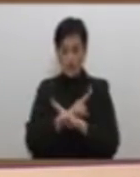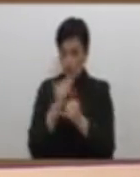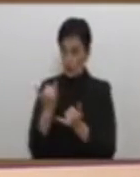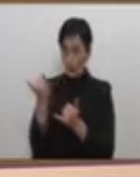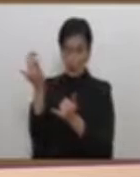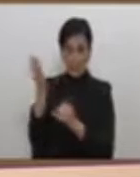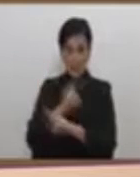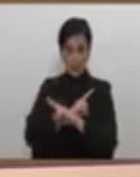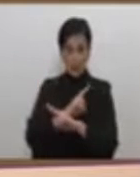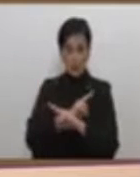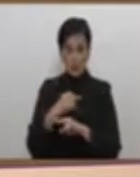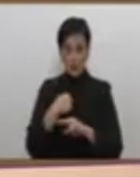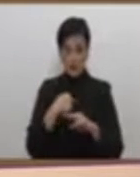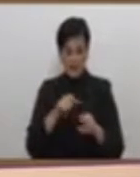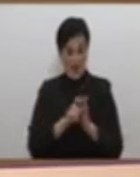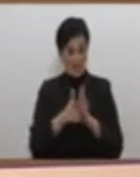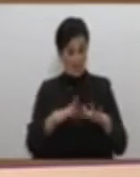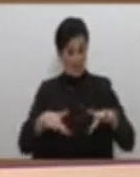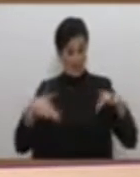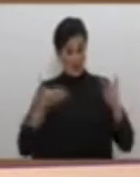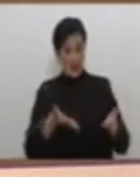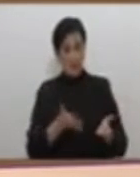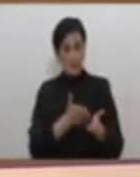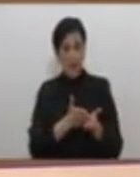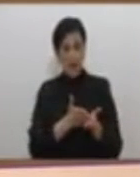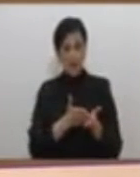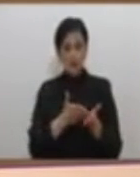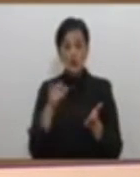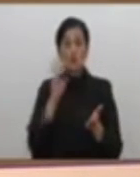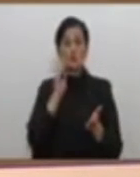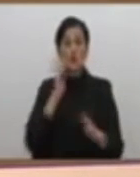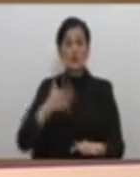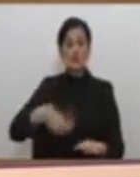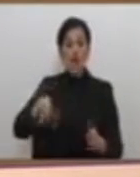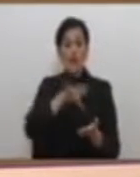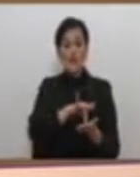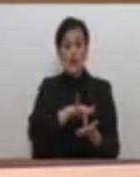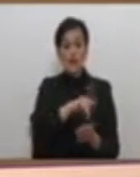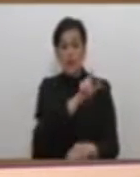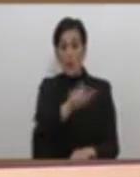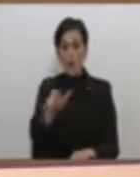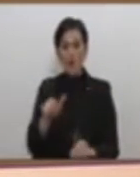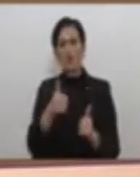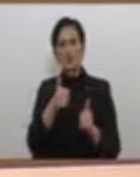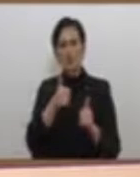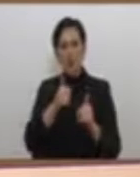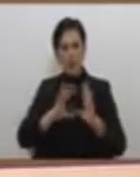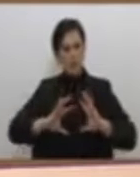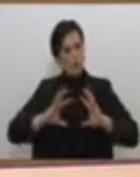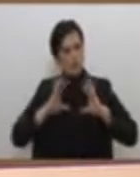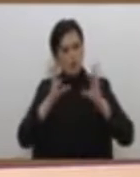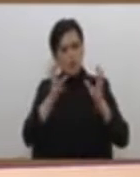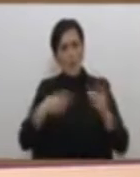კი, როდესაც ჩვენ ამ დარბაზში ვსხედავთ და როდესაც საქართველოს მოქალაქეები, ისევე როგორც მთელი მსოფლიოს